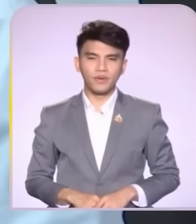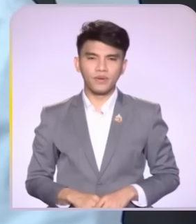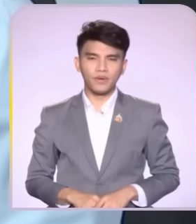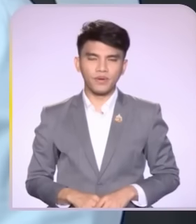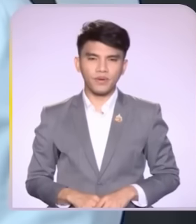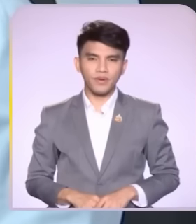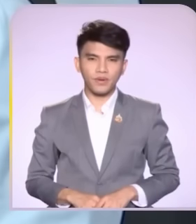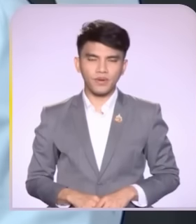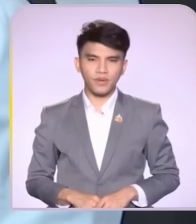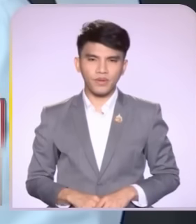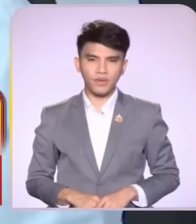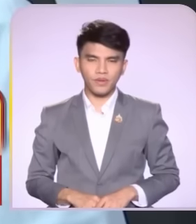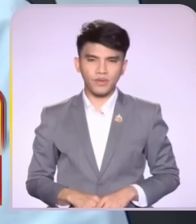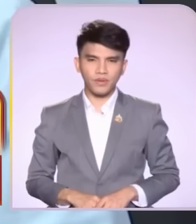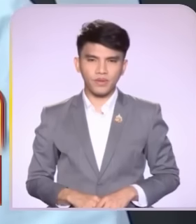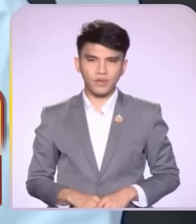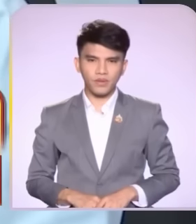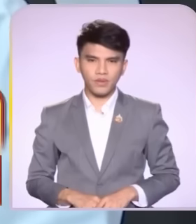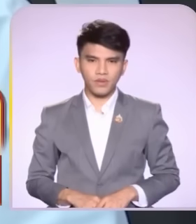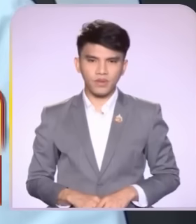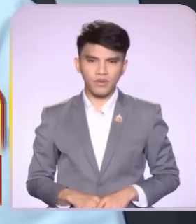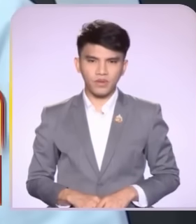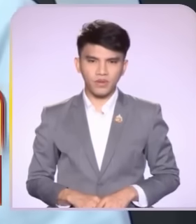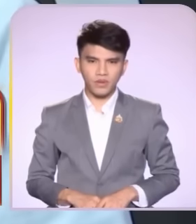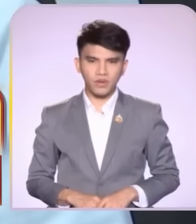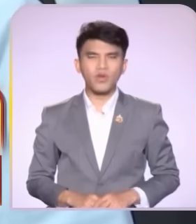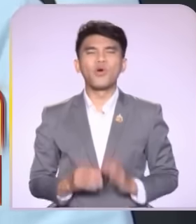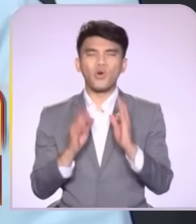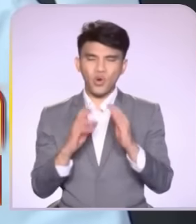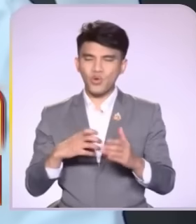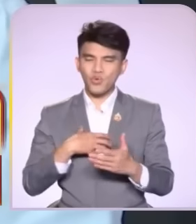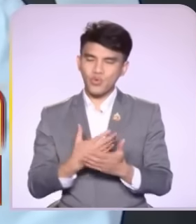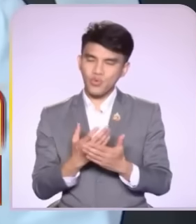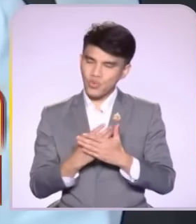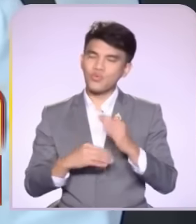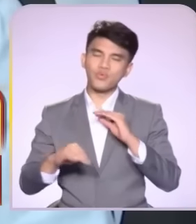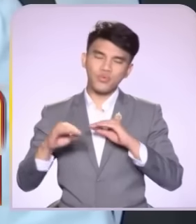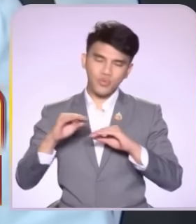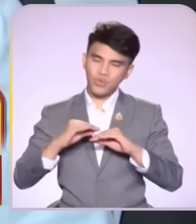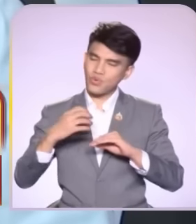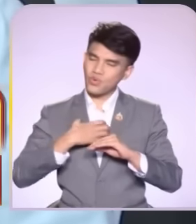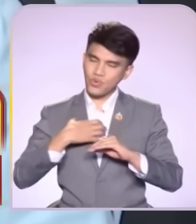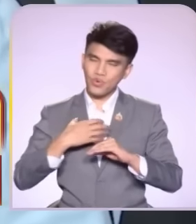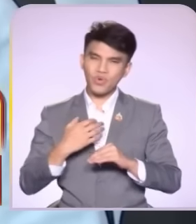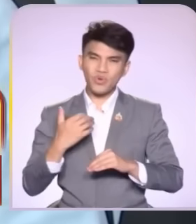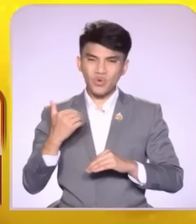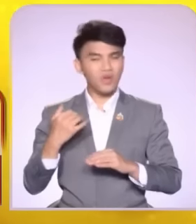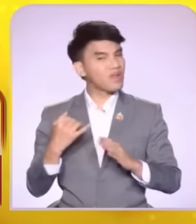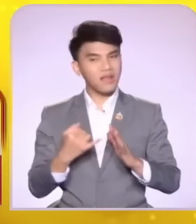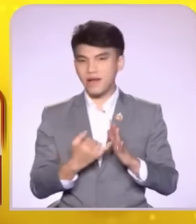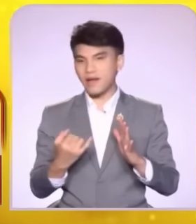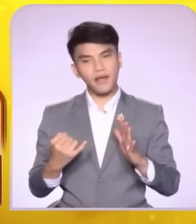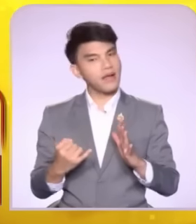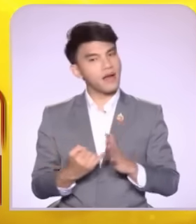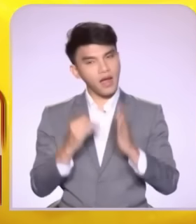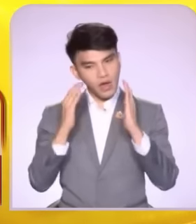จะคนไปเรียนเยอะไหมครับ โอ้โหมันไม่น้อยล่ะใครก็อยากจะมีเงินเพิ่มรู้ได้ถ้าเรียกว่ามันได้เหยื่อแบบง่ายๆเล